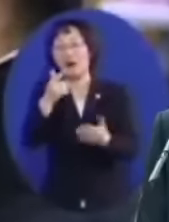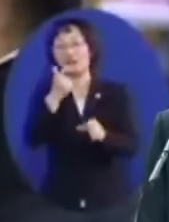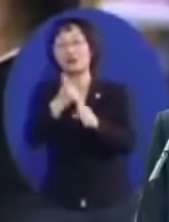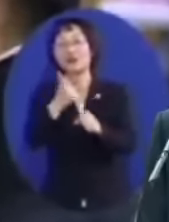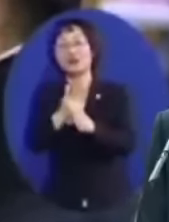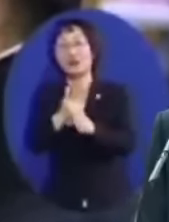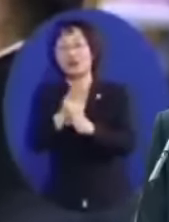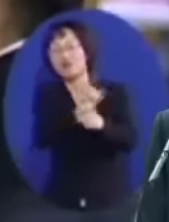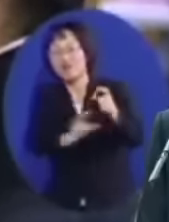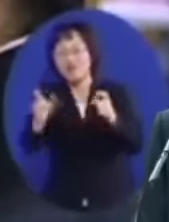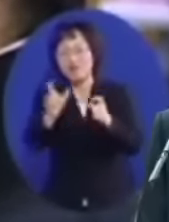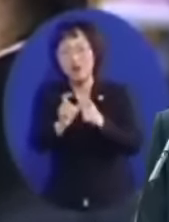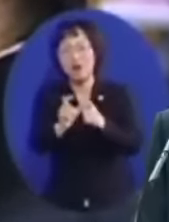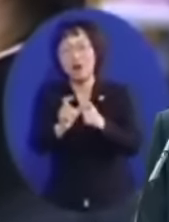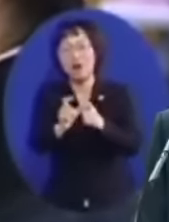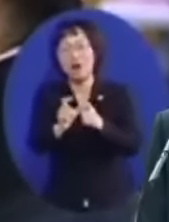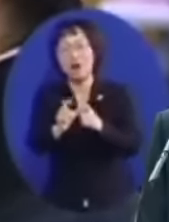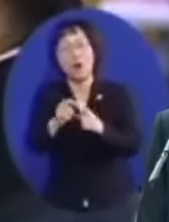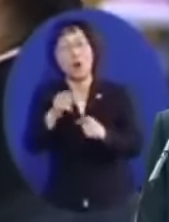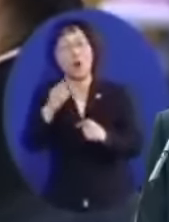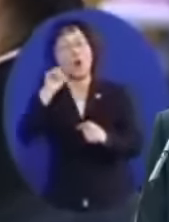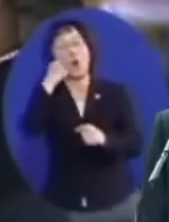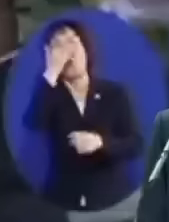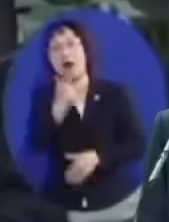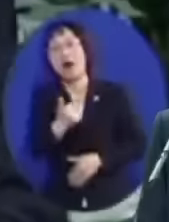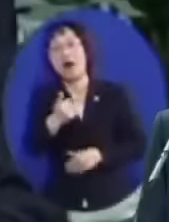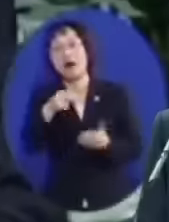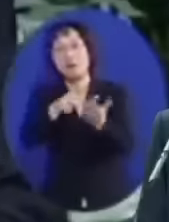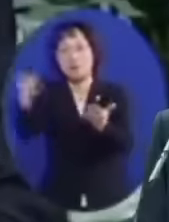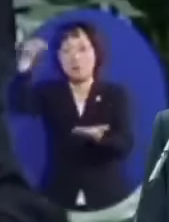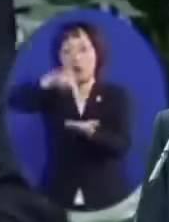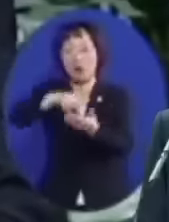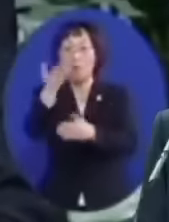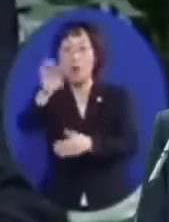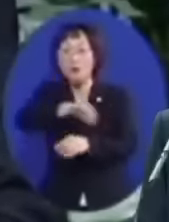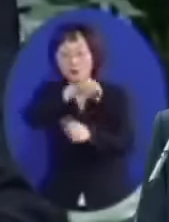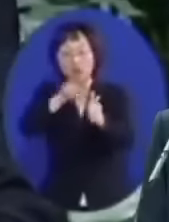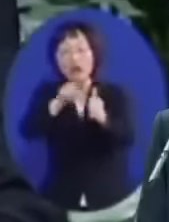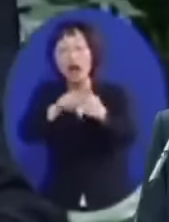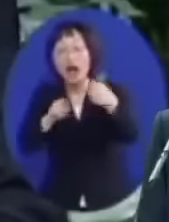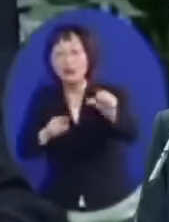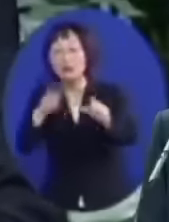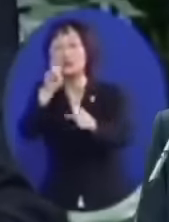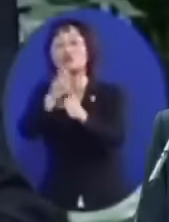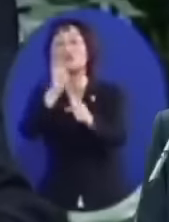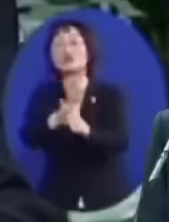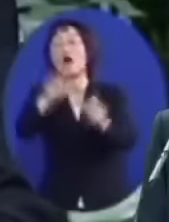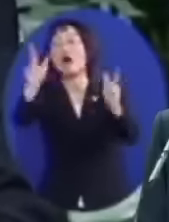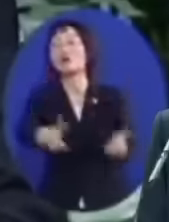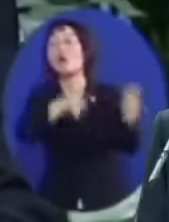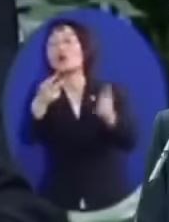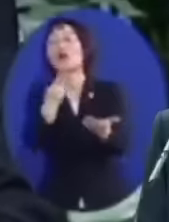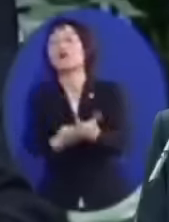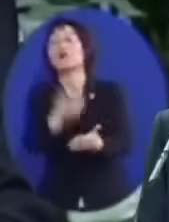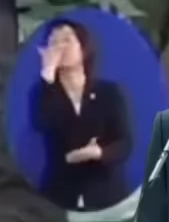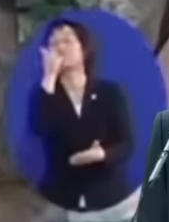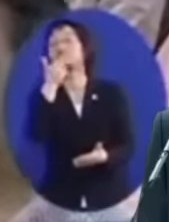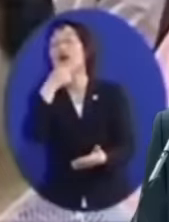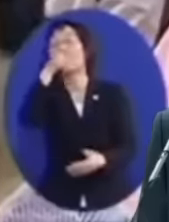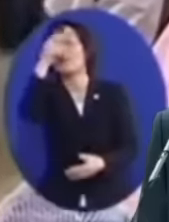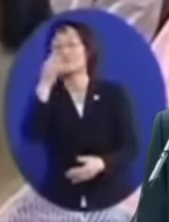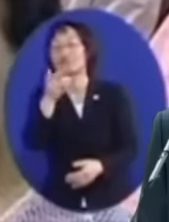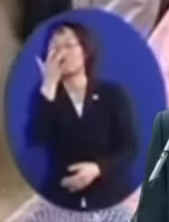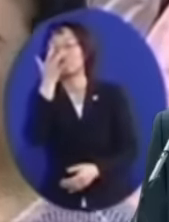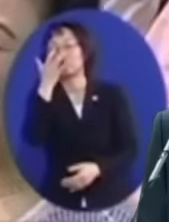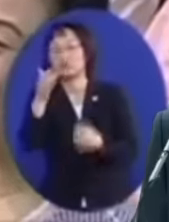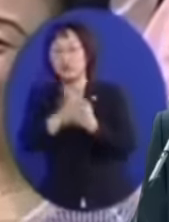막 실증이 나서 일어났는데 아, 이 사람은 가서 24시간 들어 누워있어도 꼼짝도 안 하거든. 아, 그래서 상당한 대우를 받고 월급을